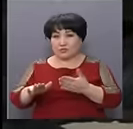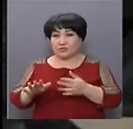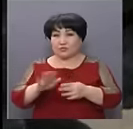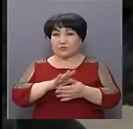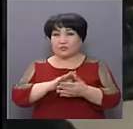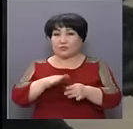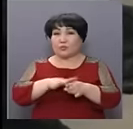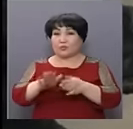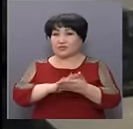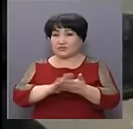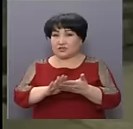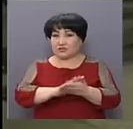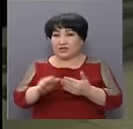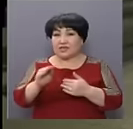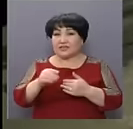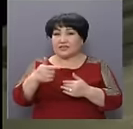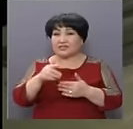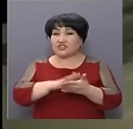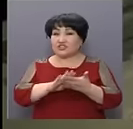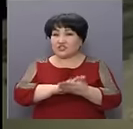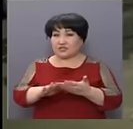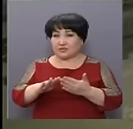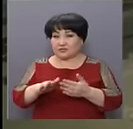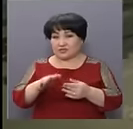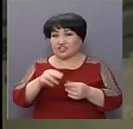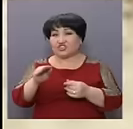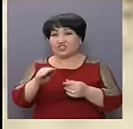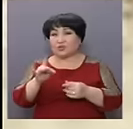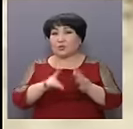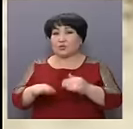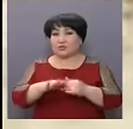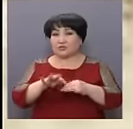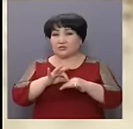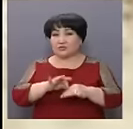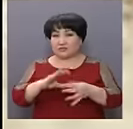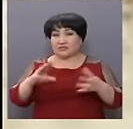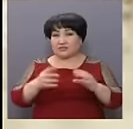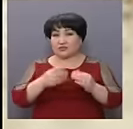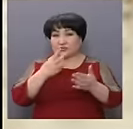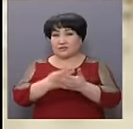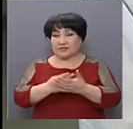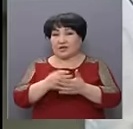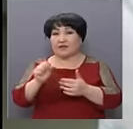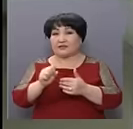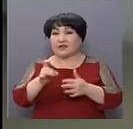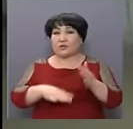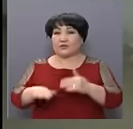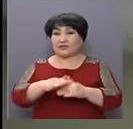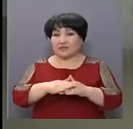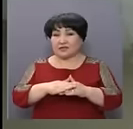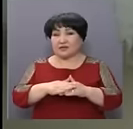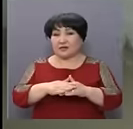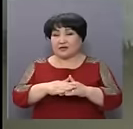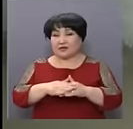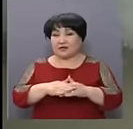Жетісу ауданында толығымен жүргізіліп, бүгінде оң нәтиже көрсетті. Ал Алатау ауданында кеміргіштермен күрес қызу жүріп жатыр. Ендігі